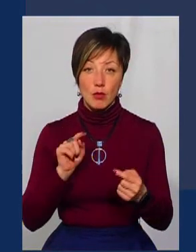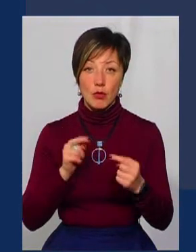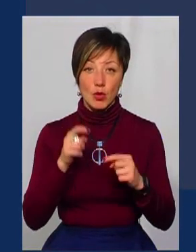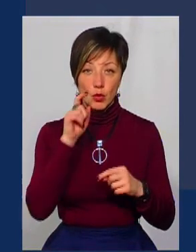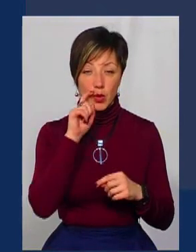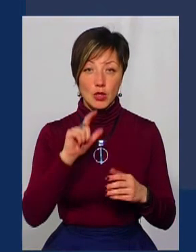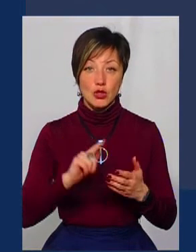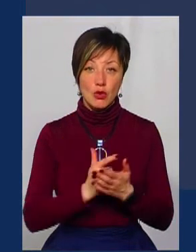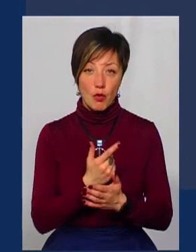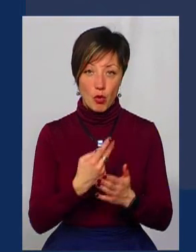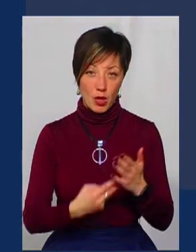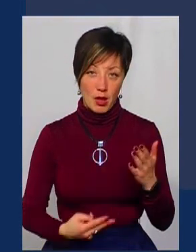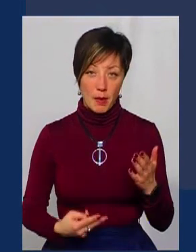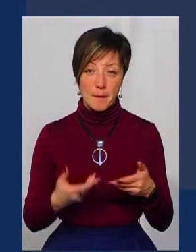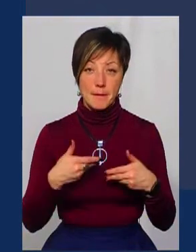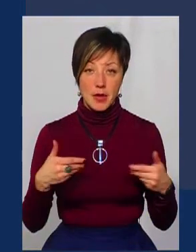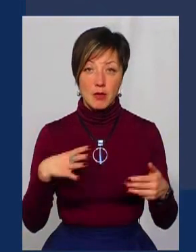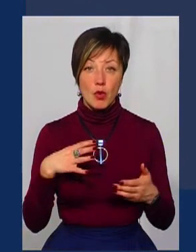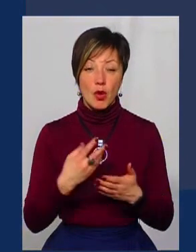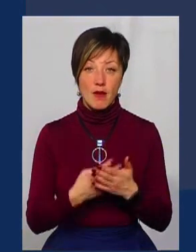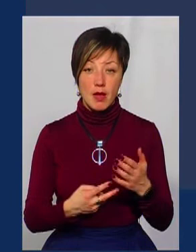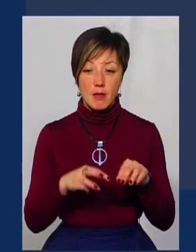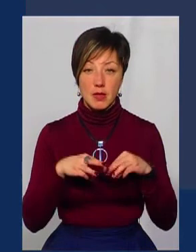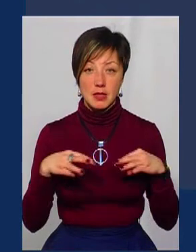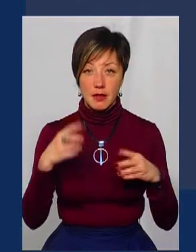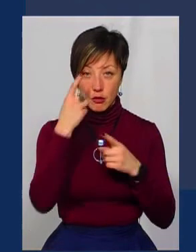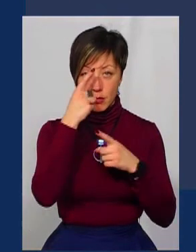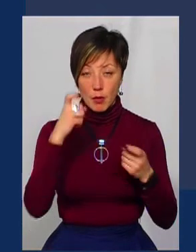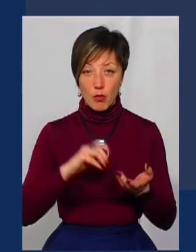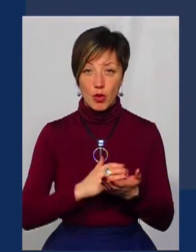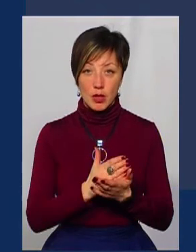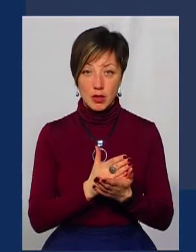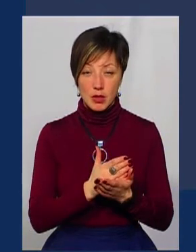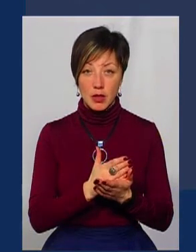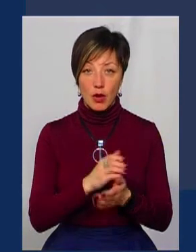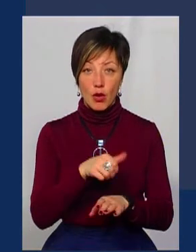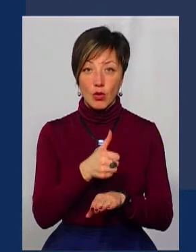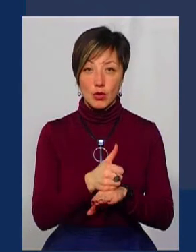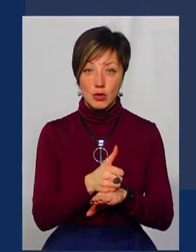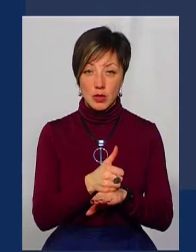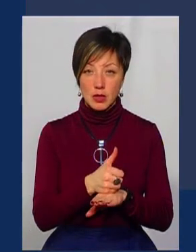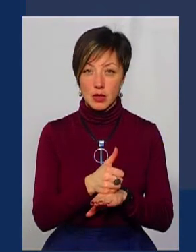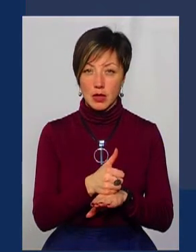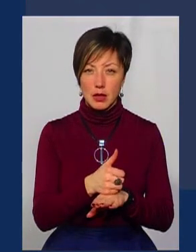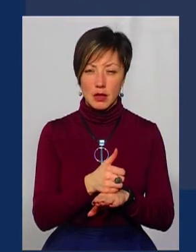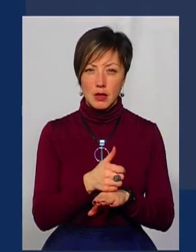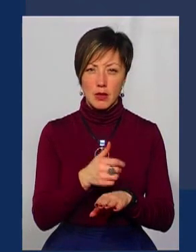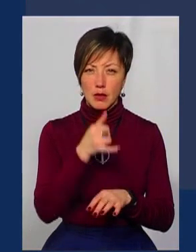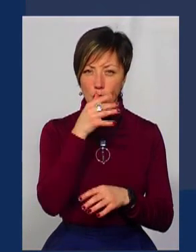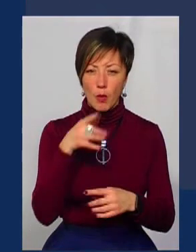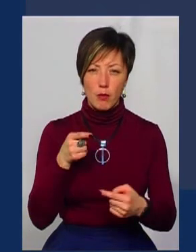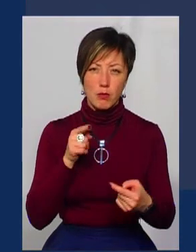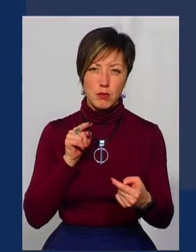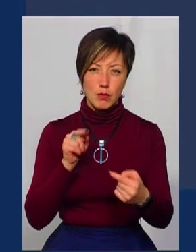чергово програємо, тому що ми програвали це при Міністерстві інформаційної політики, який очолював СЕЦ. Ми нічого не змогли протидіяти